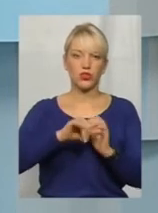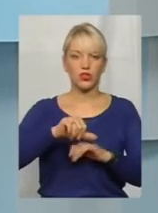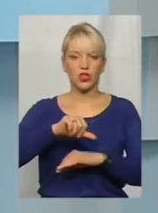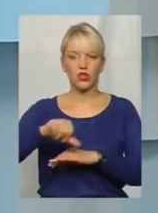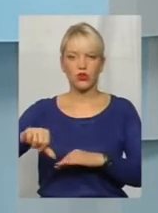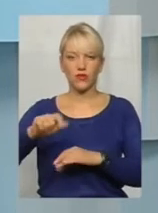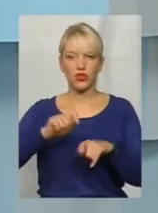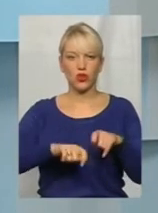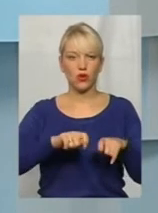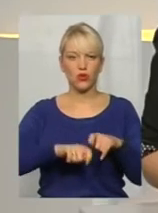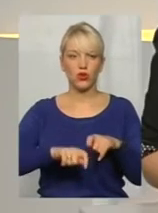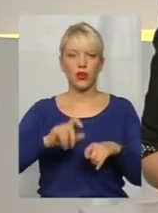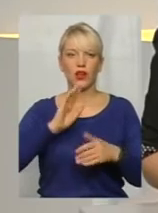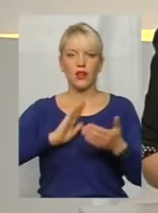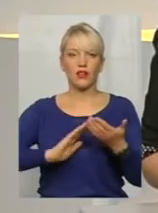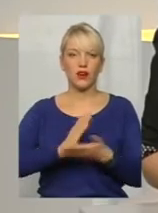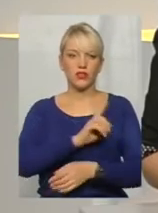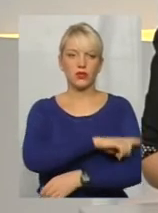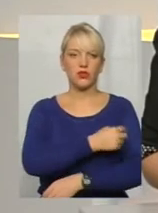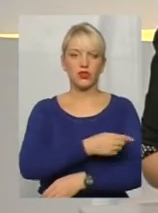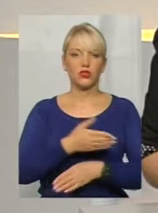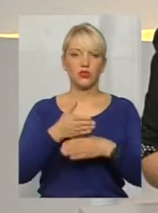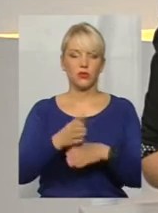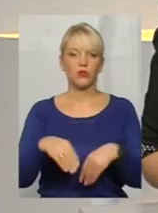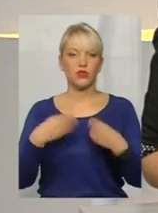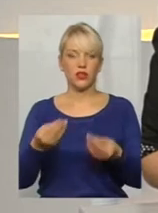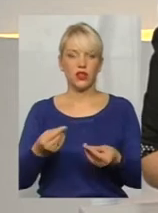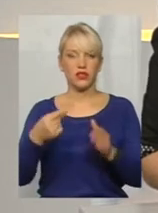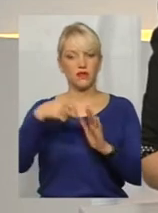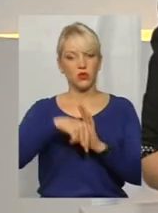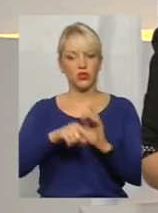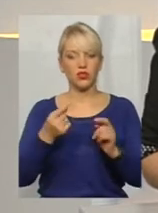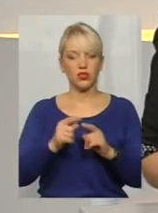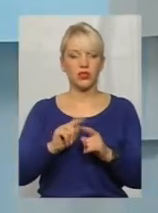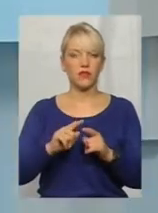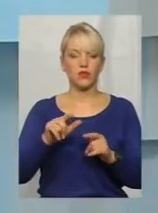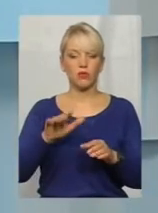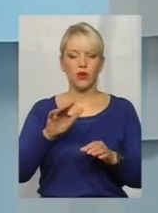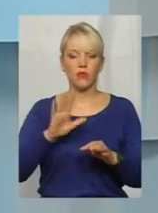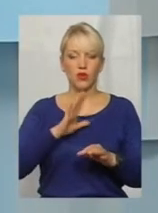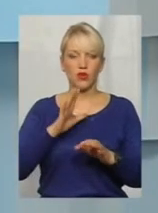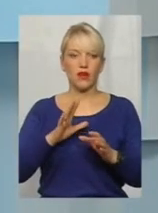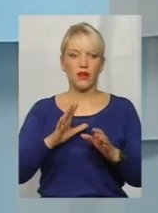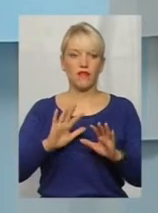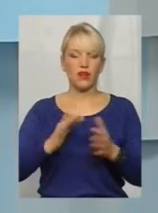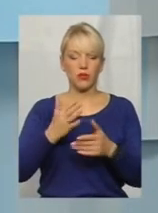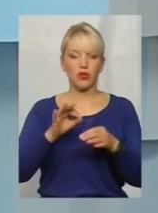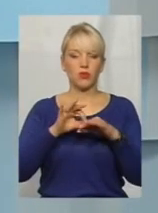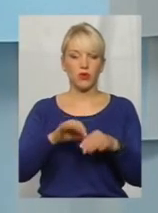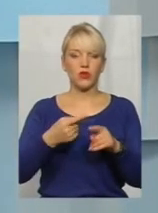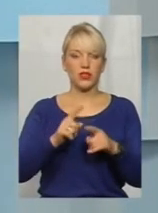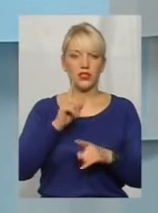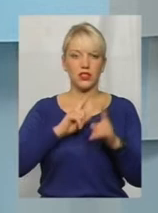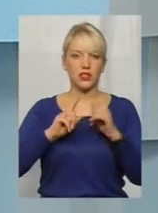зовнішній контроль якості медичної допомоги наданої. Внутрішній, це як було в даному випадку проведено, це